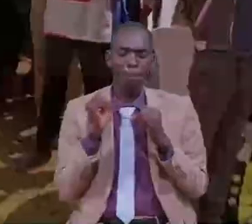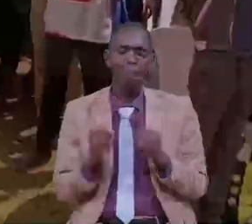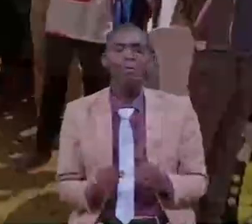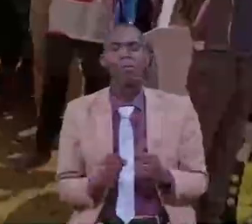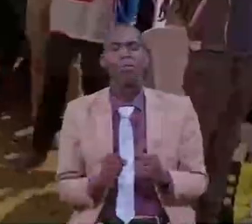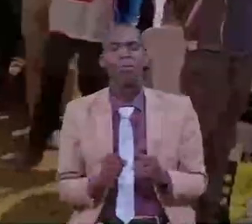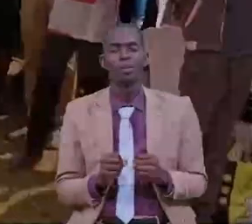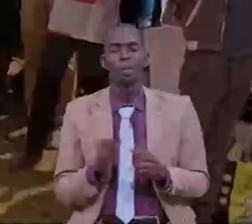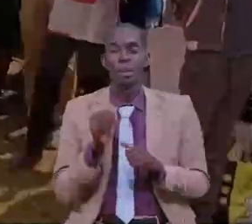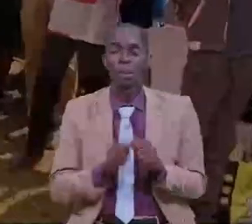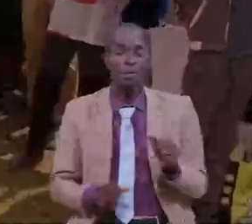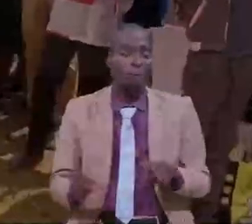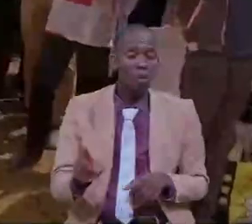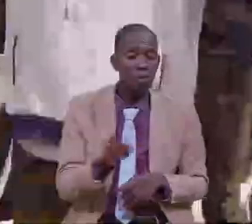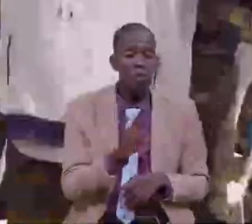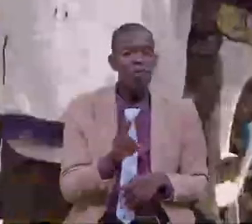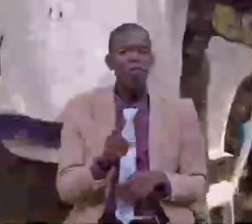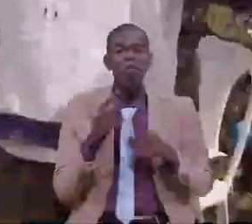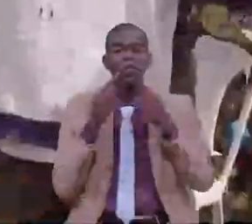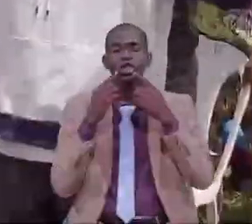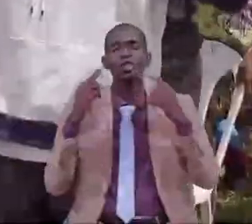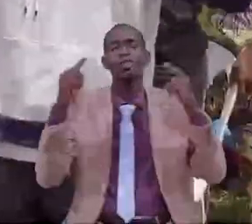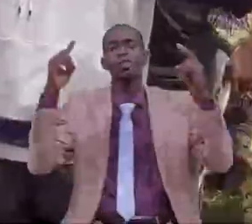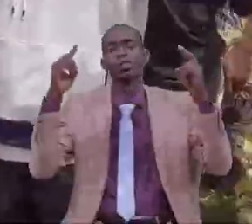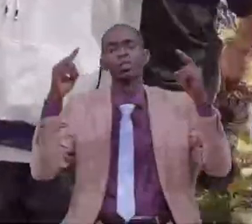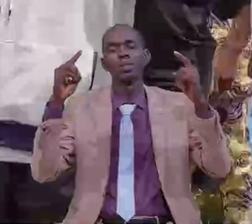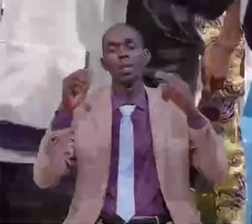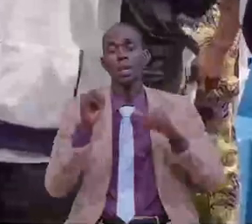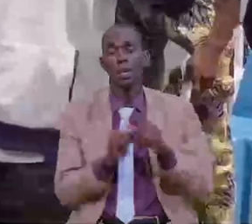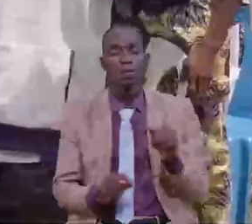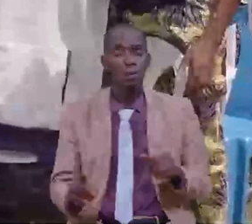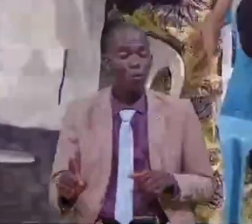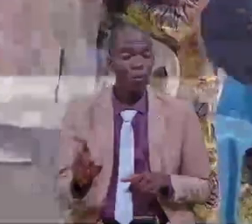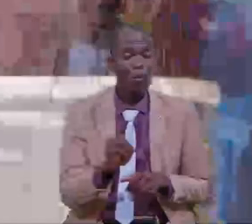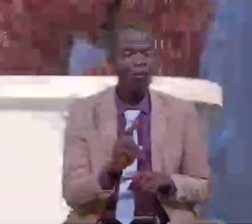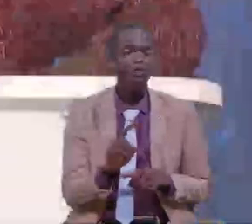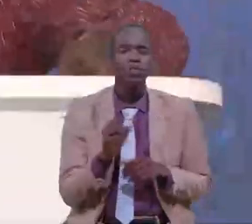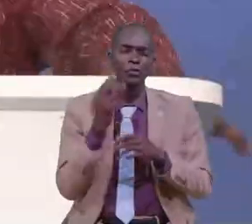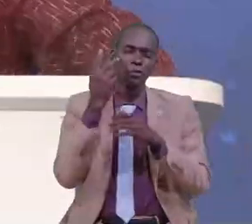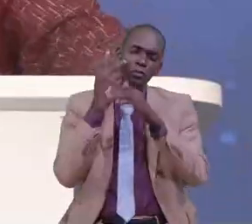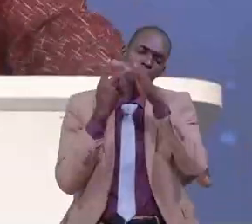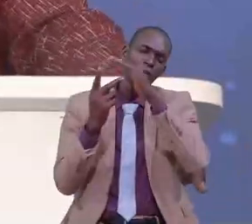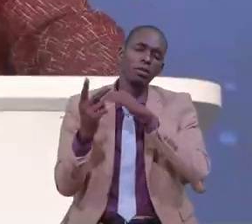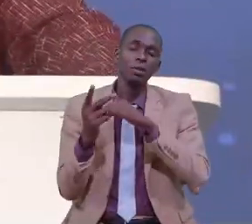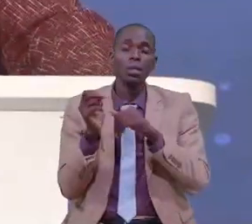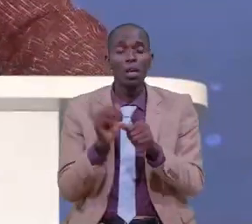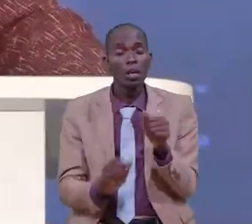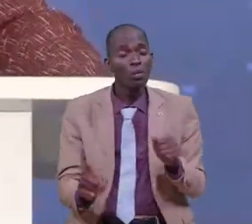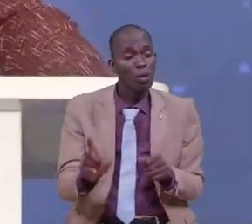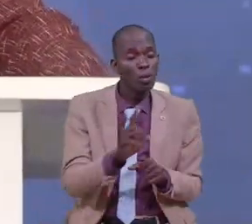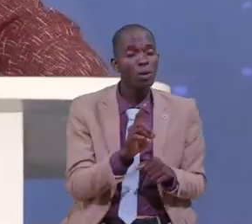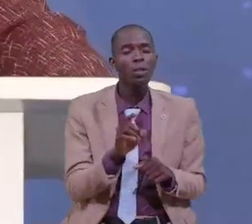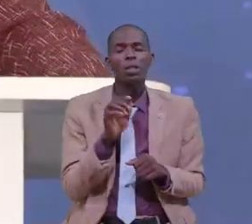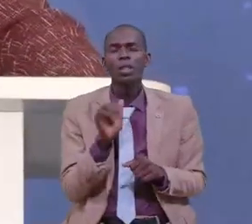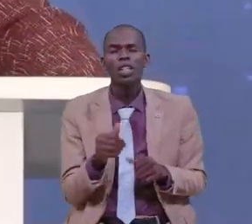Pour chacun la puissance, pour chacun le succès, pour chacun la vision,